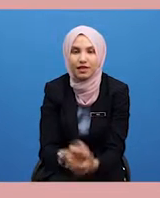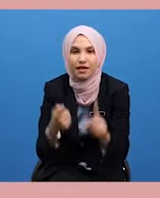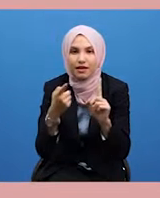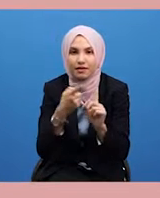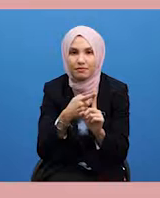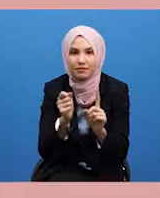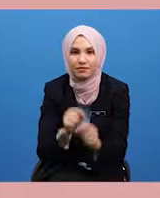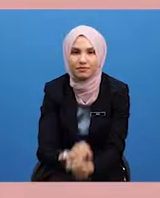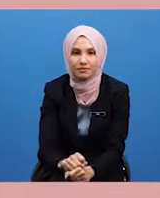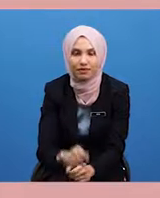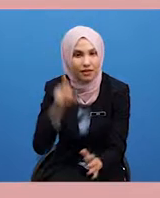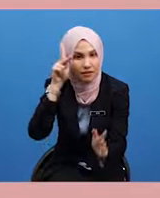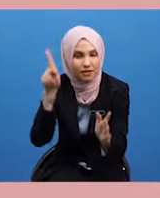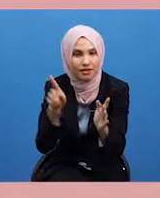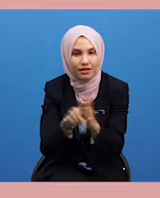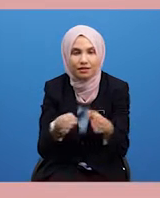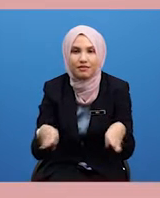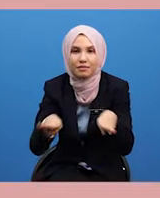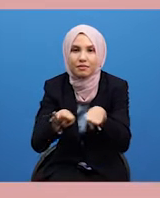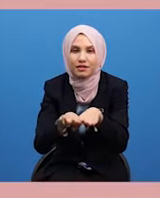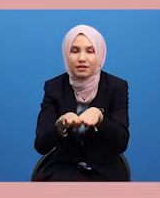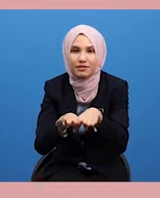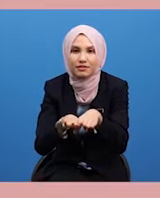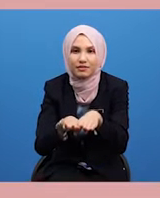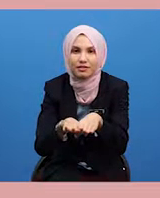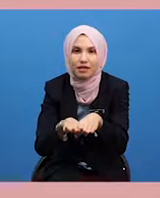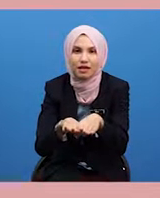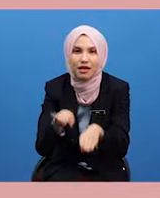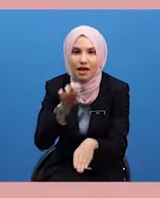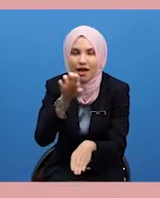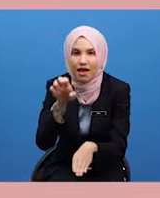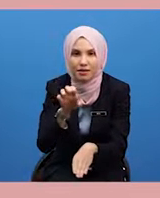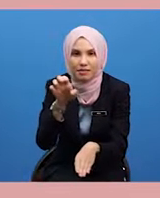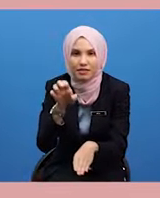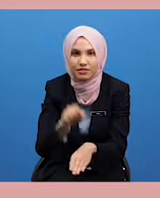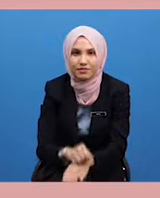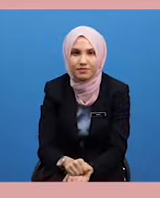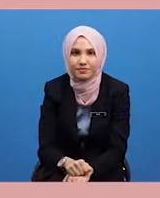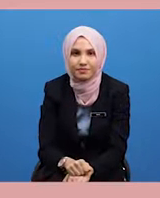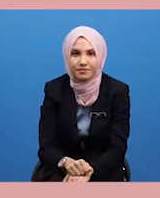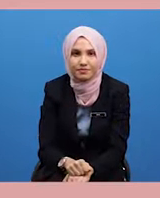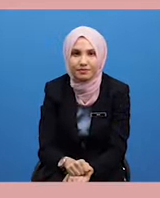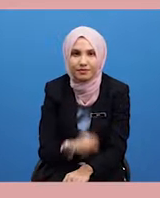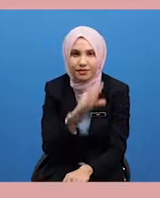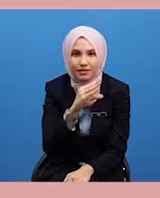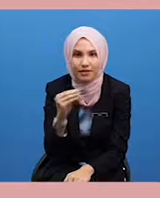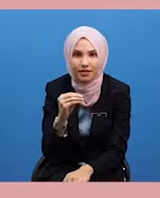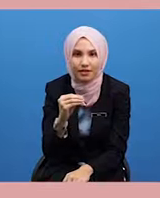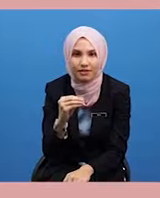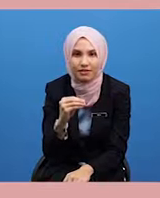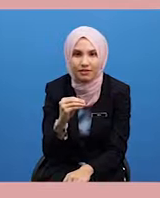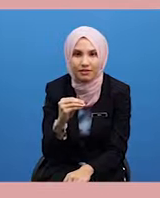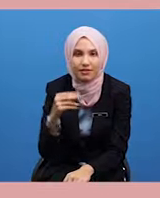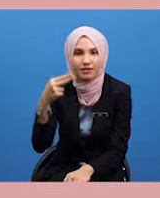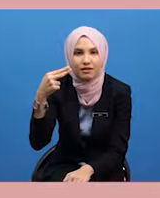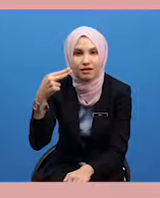Pertama, kita kenali sebagai percambahan epigeal. Percambahan epigeal. Kedua,